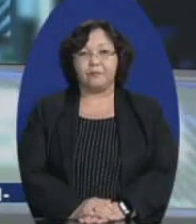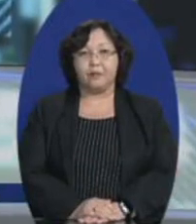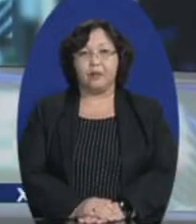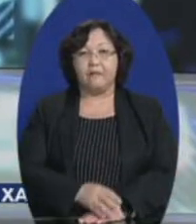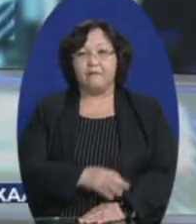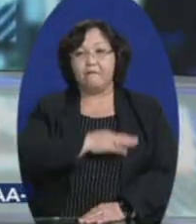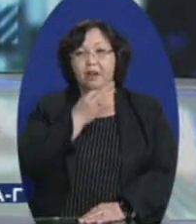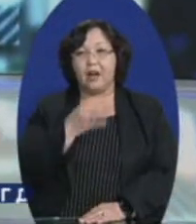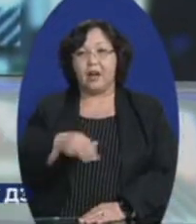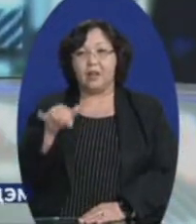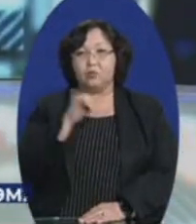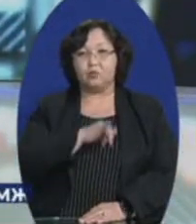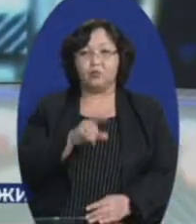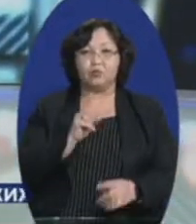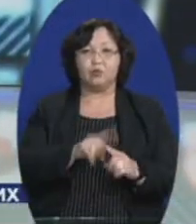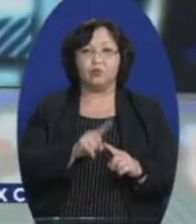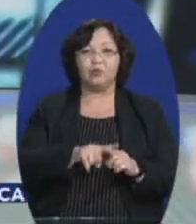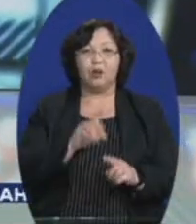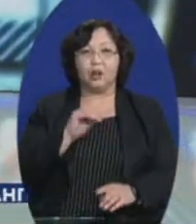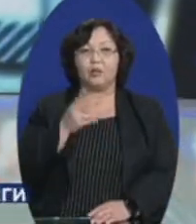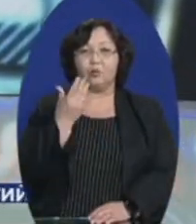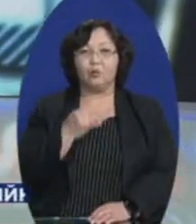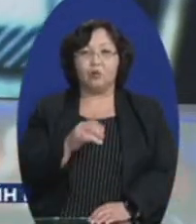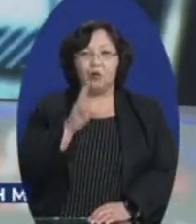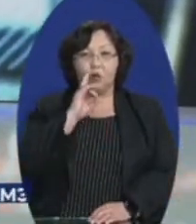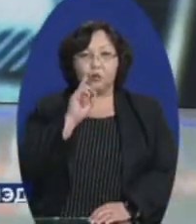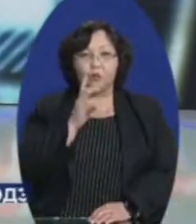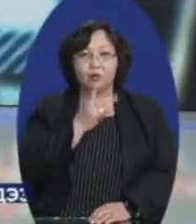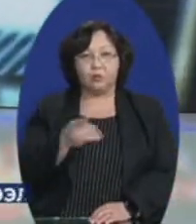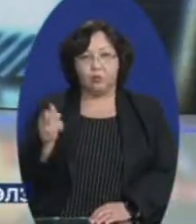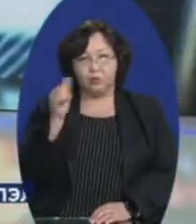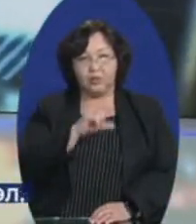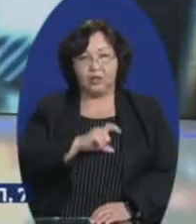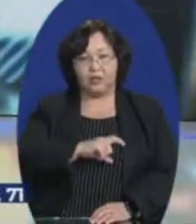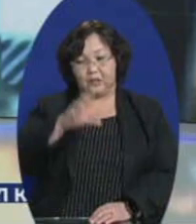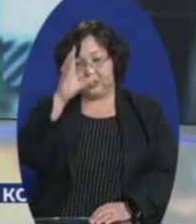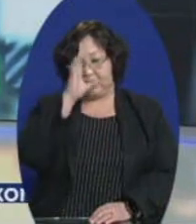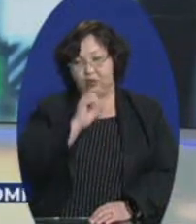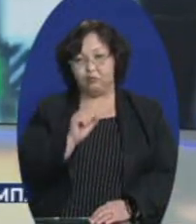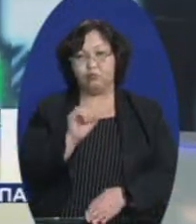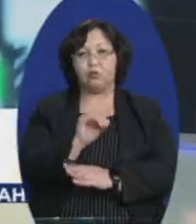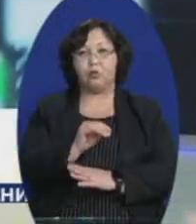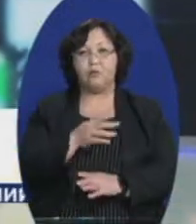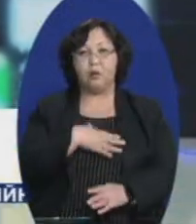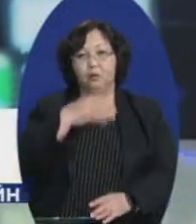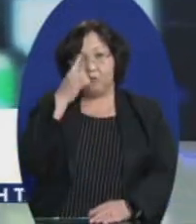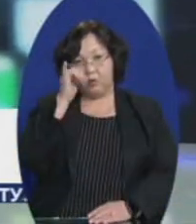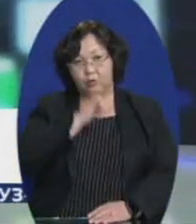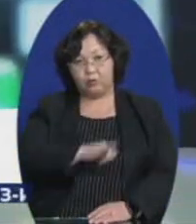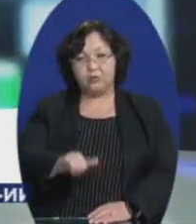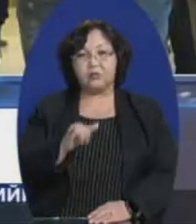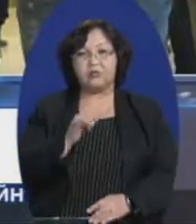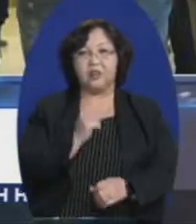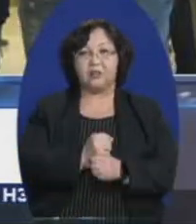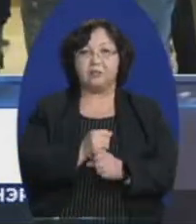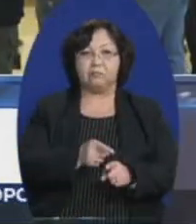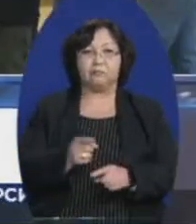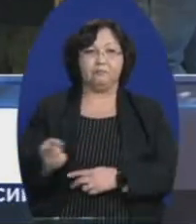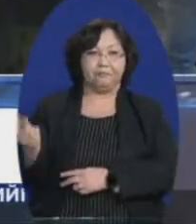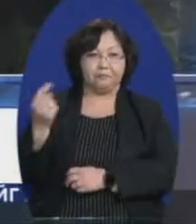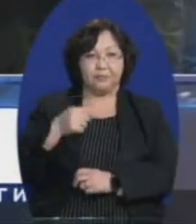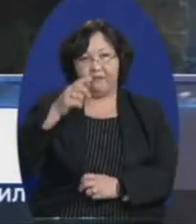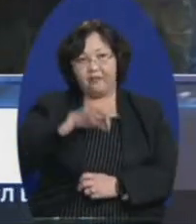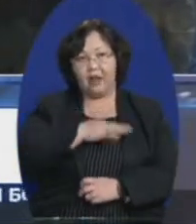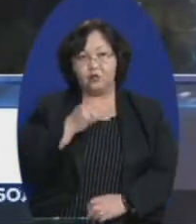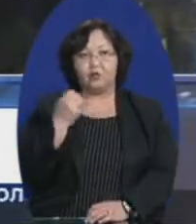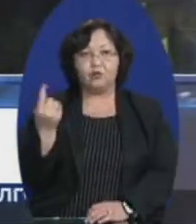Өднөр нь Франц улсын хөдөө аж ахуй хүнсний бүрэн эрхт сайд Марк Фенүү тэргүүтэй төлөөлөгчд манай улсад албан ёсны айлчлал хийлээ. За Францаас өндөр ашиг